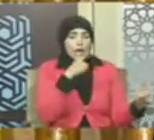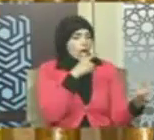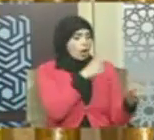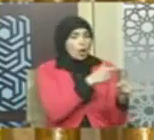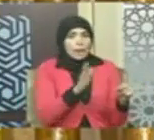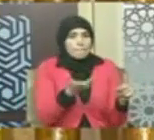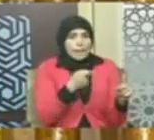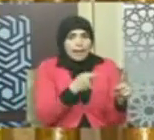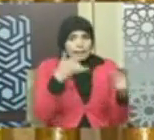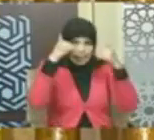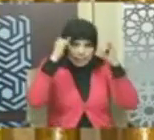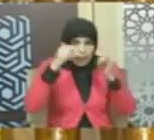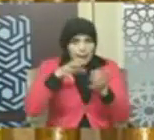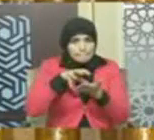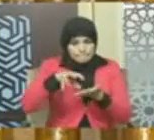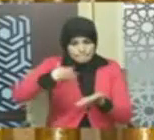هذا يا رسول الله؟